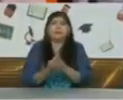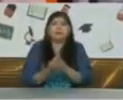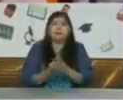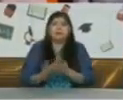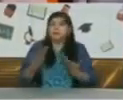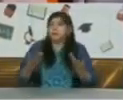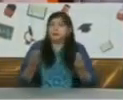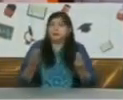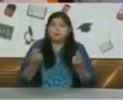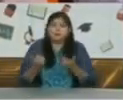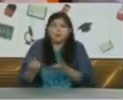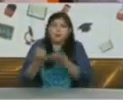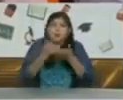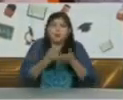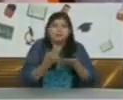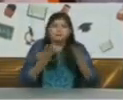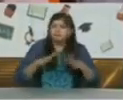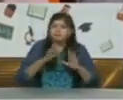आसान नहीं है।